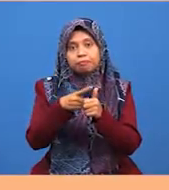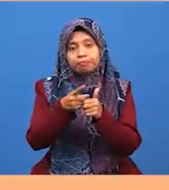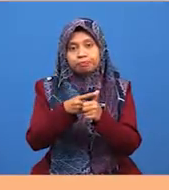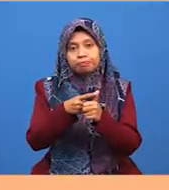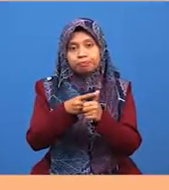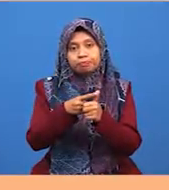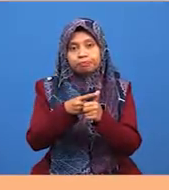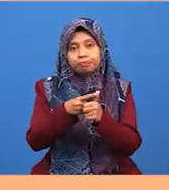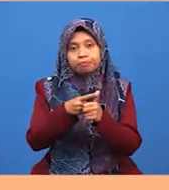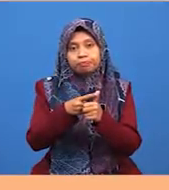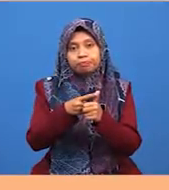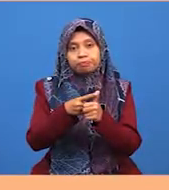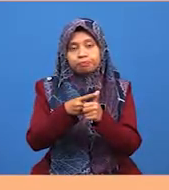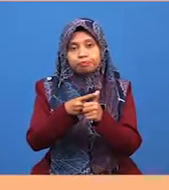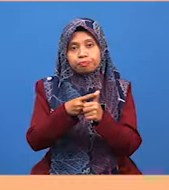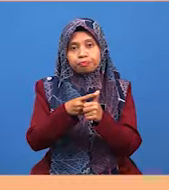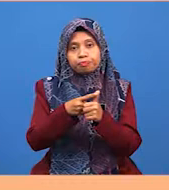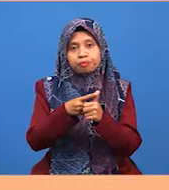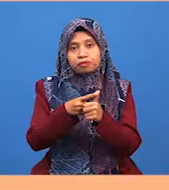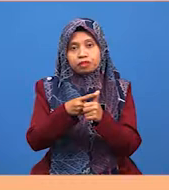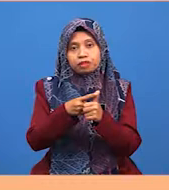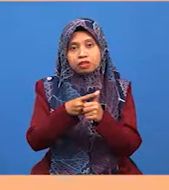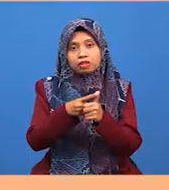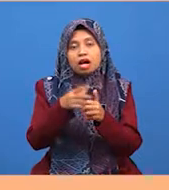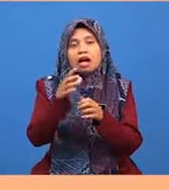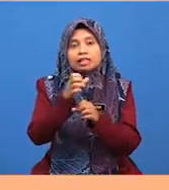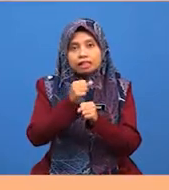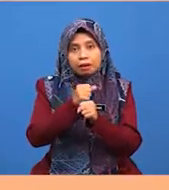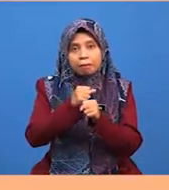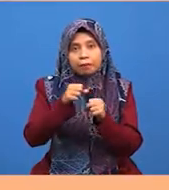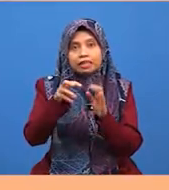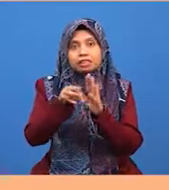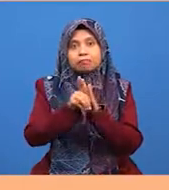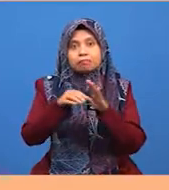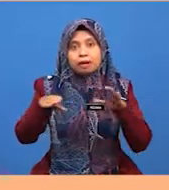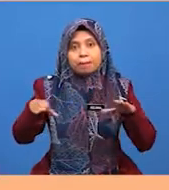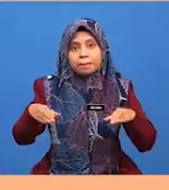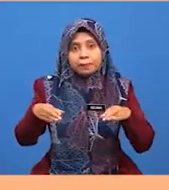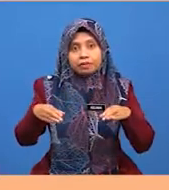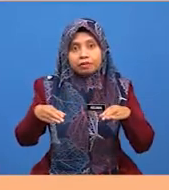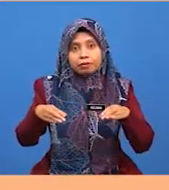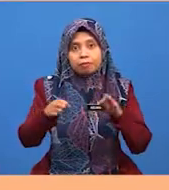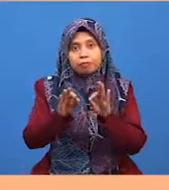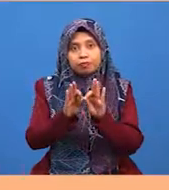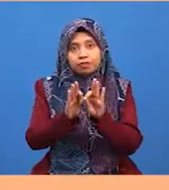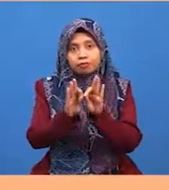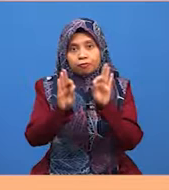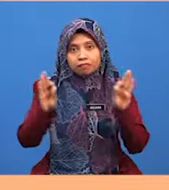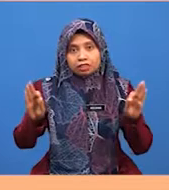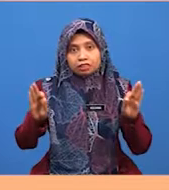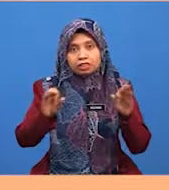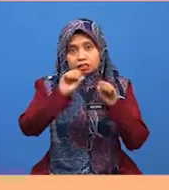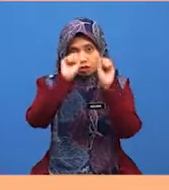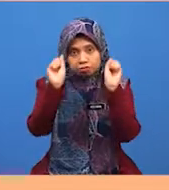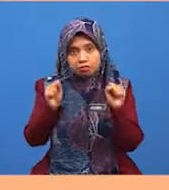ini ialah yang pertama, dapat membina frasa subjek tanpa